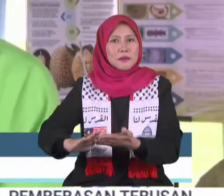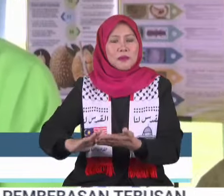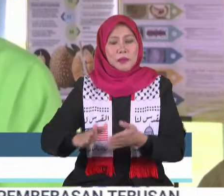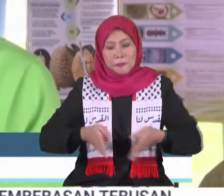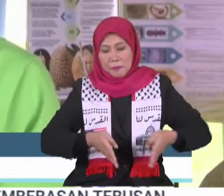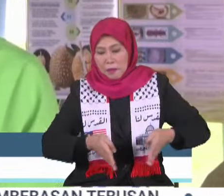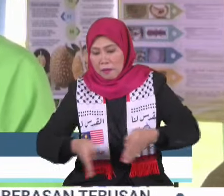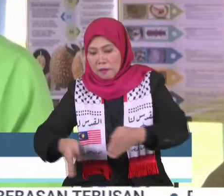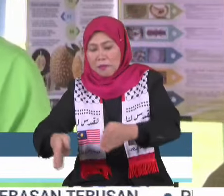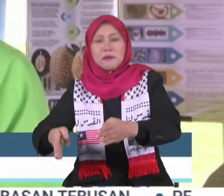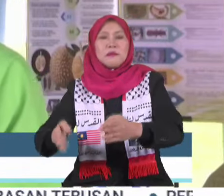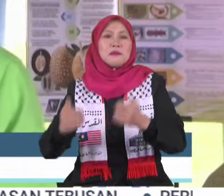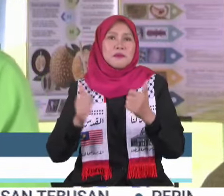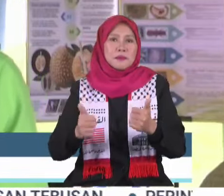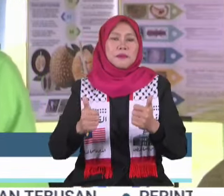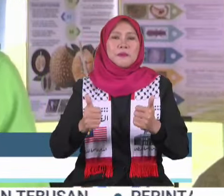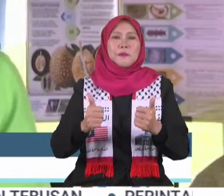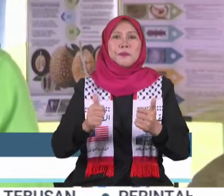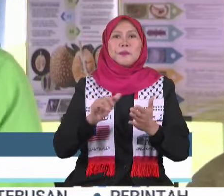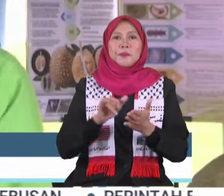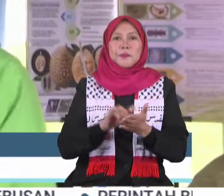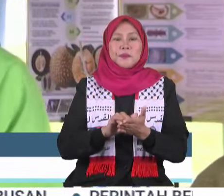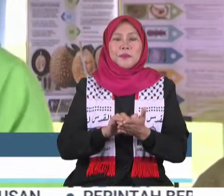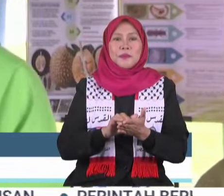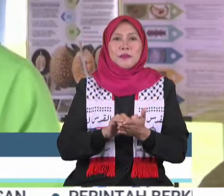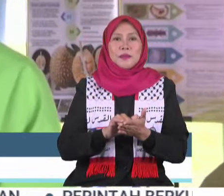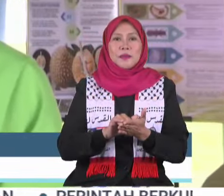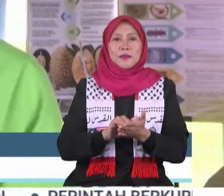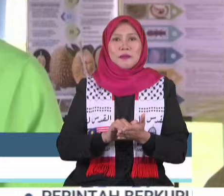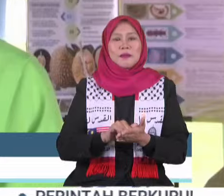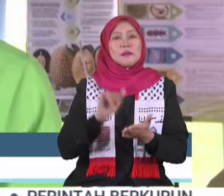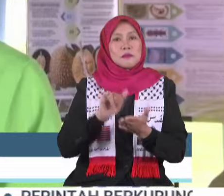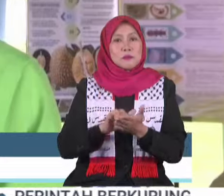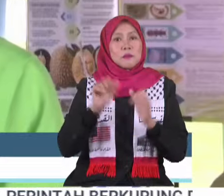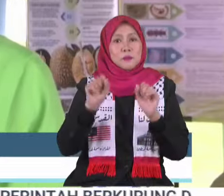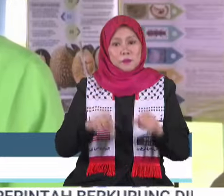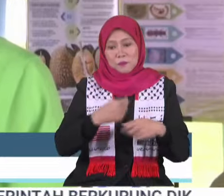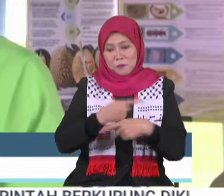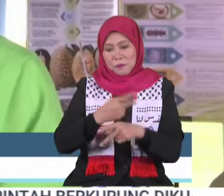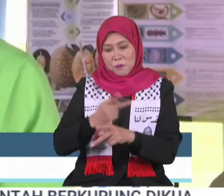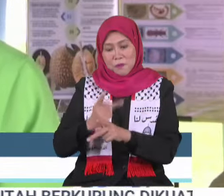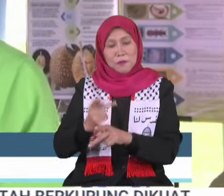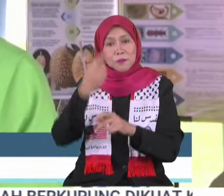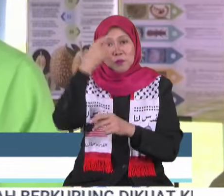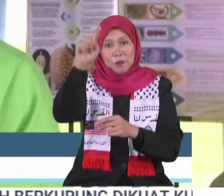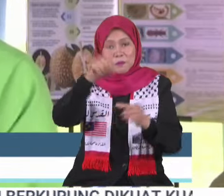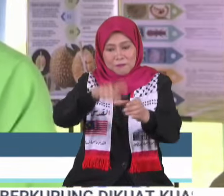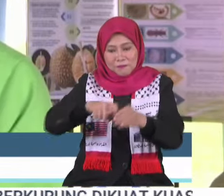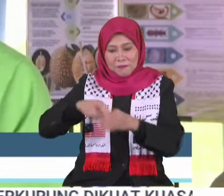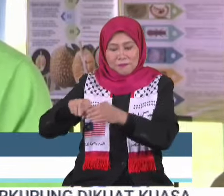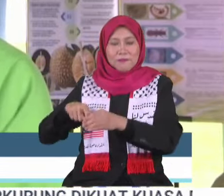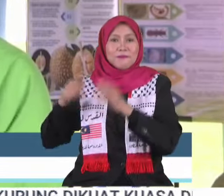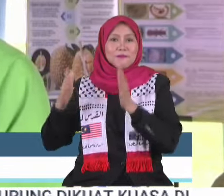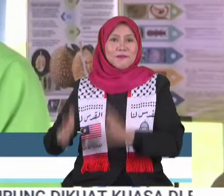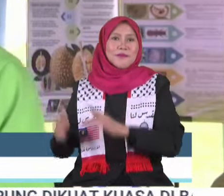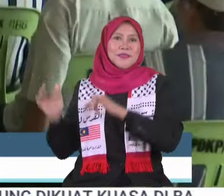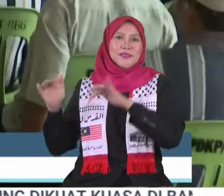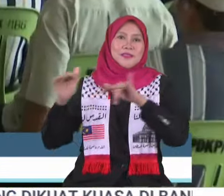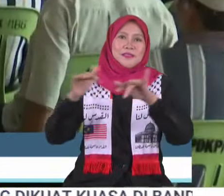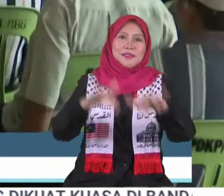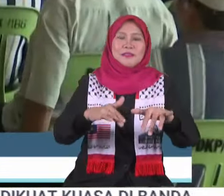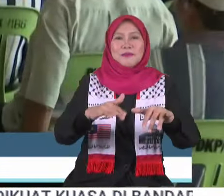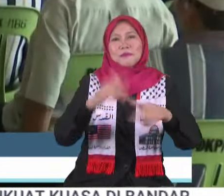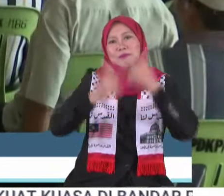kita cantik dan sebagainya, saya rasa itu juga adalah menjadi satu pemangkin ataupun produk dan untuk menarik orang datang untuk melihat Kubang